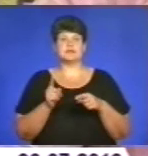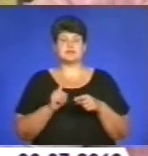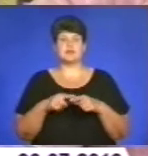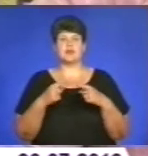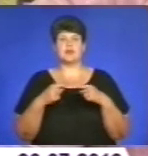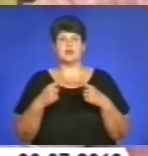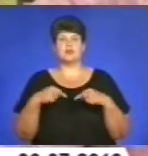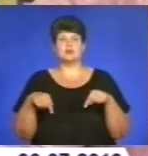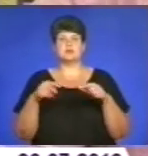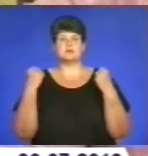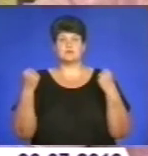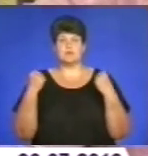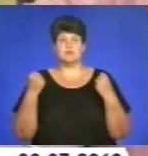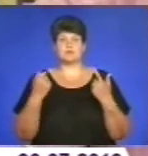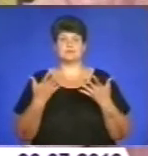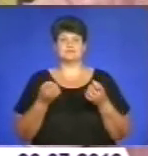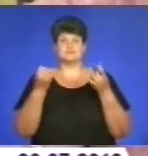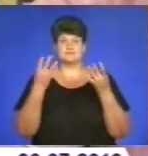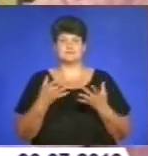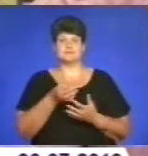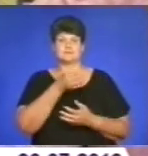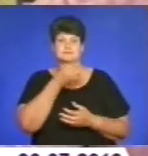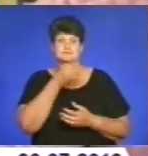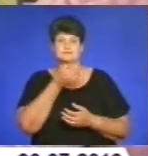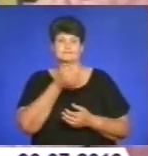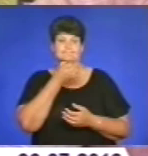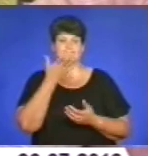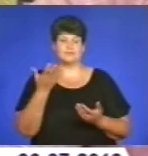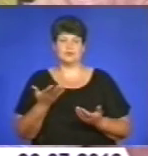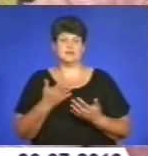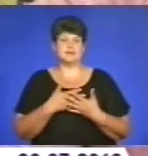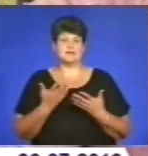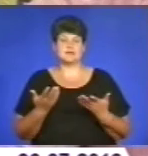більш тяготіє до аматорського все ж таки підґрунтя, тому що